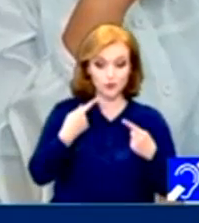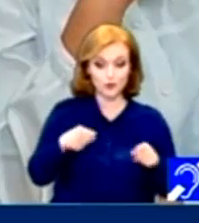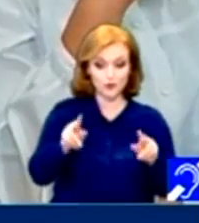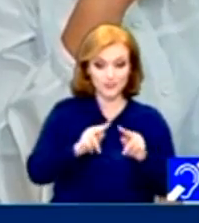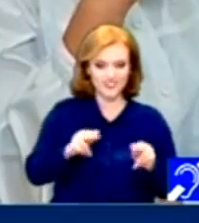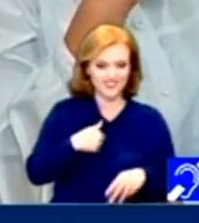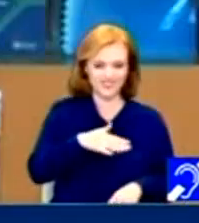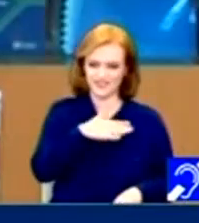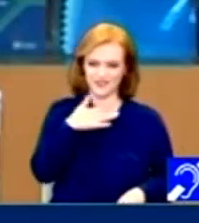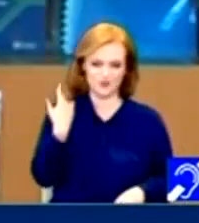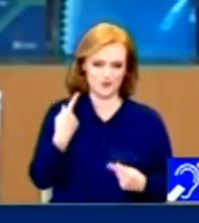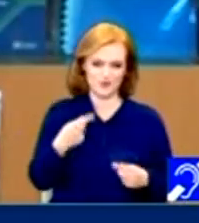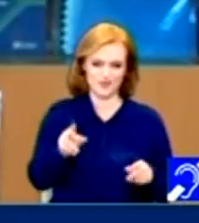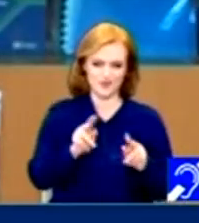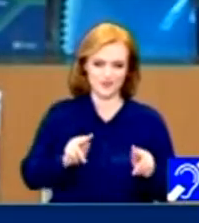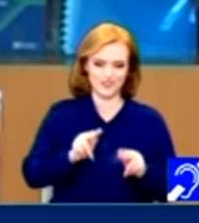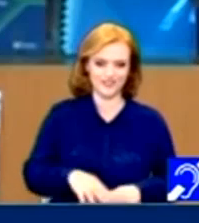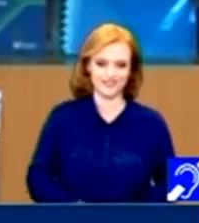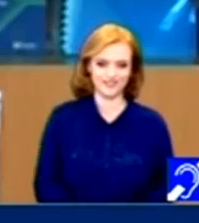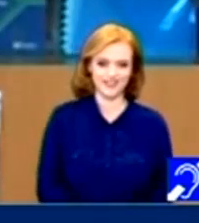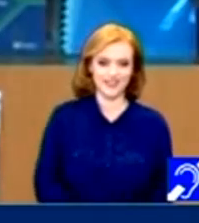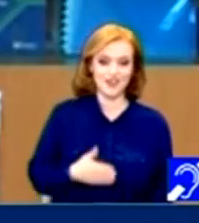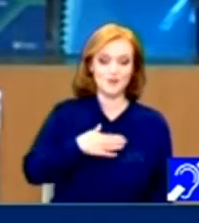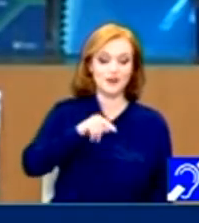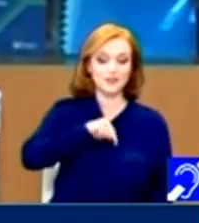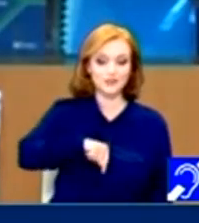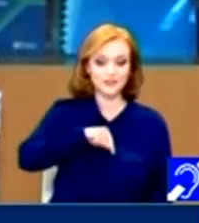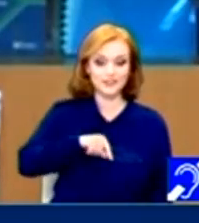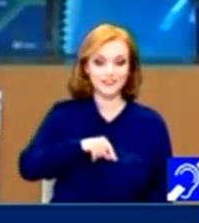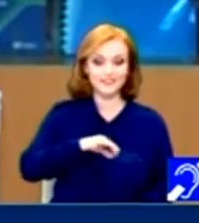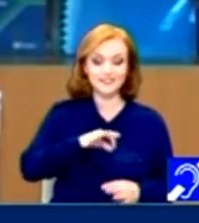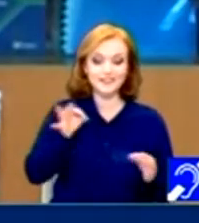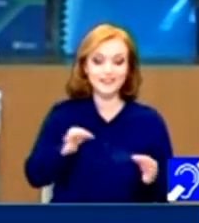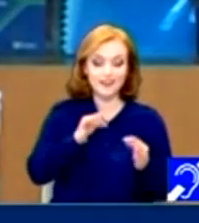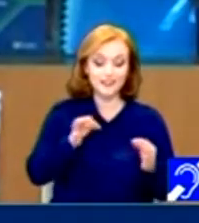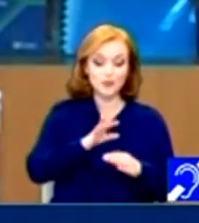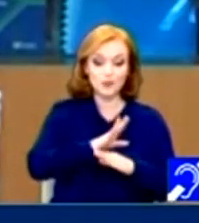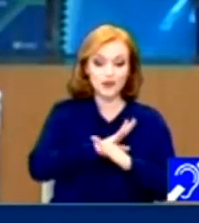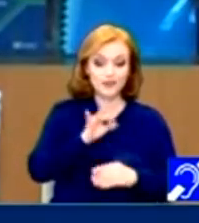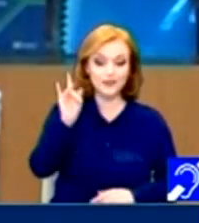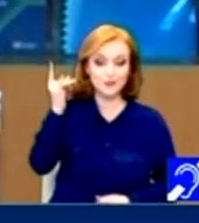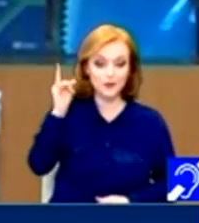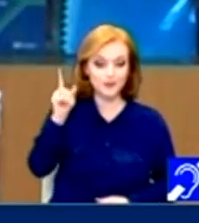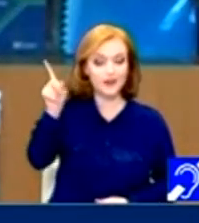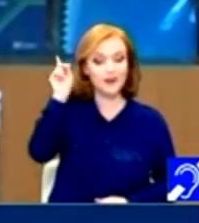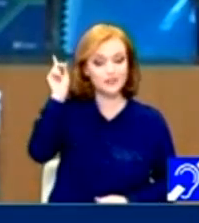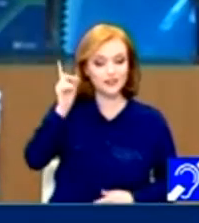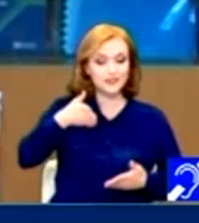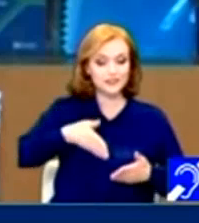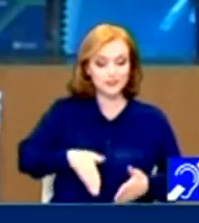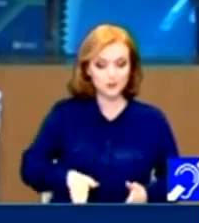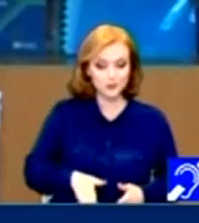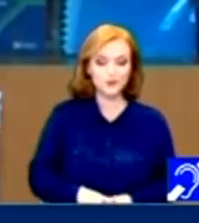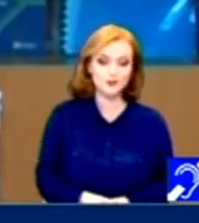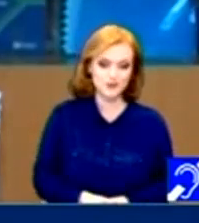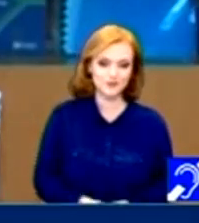nu prea aș vrea. În sufletul meu niciodată n-a murit copilul, din cel care s-a născut atunci